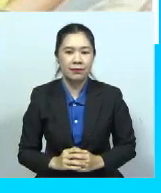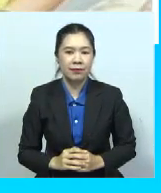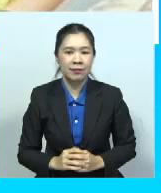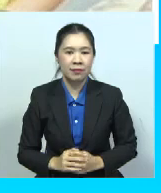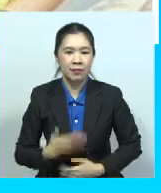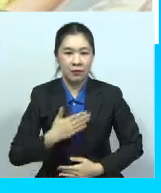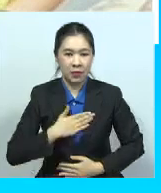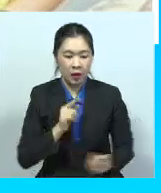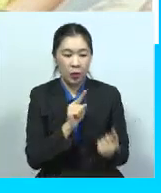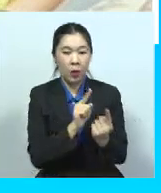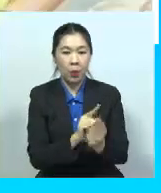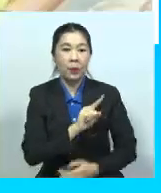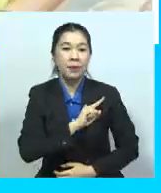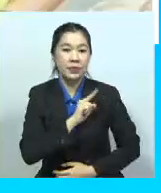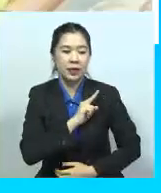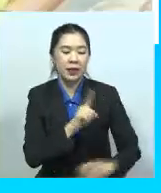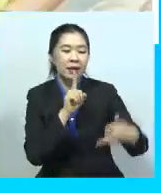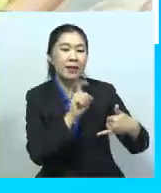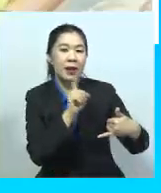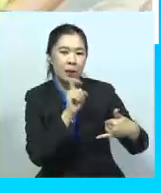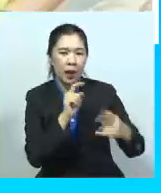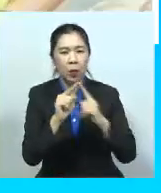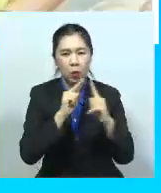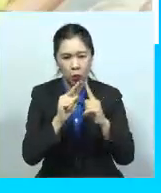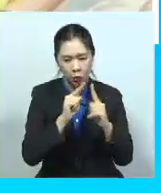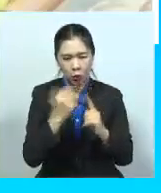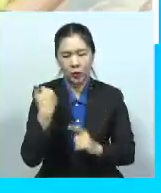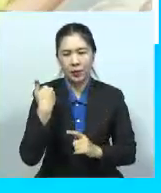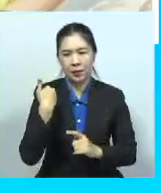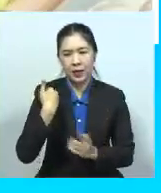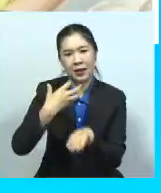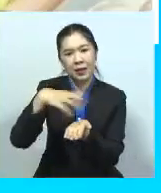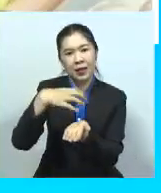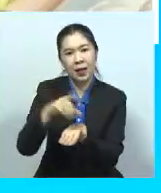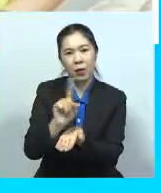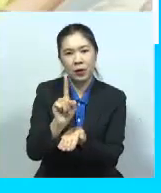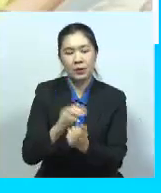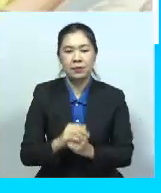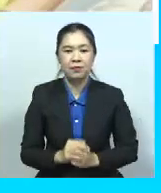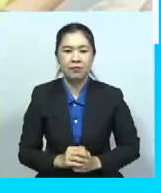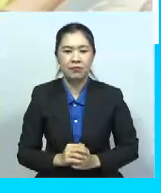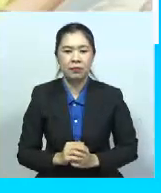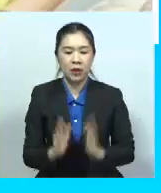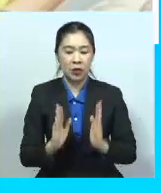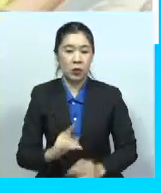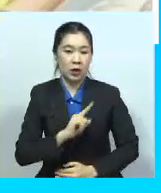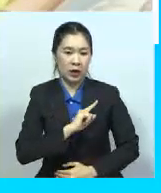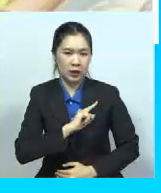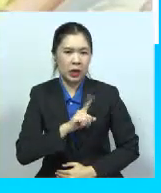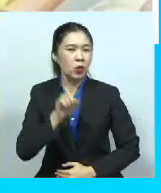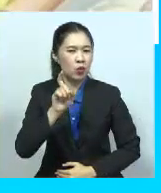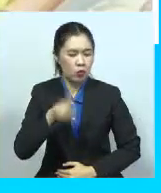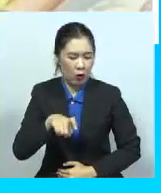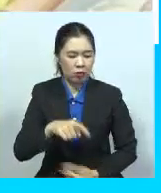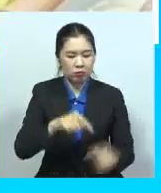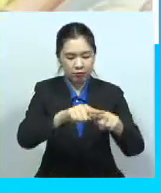จากการได้คุยกับเจ้าหน้าที่ได้ข้อมูลมาเบื้องต้นนะคะบอกว่ายังไงเขาก็จะต้องตรวจสอบในพื้นที่อ